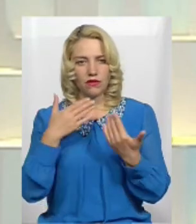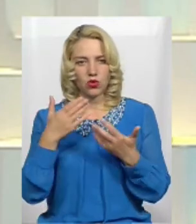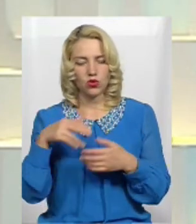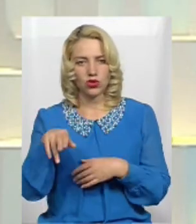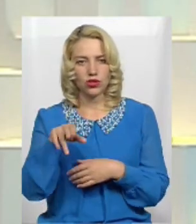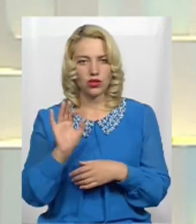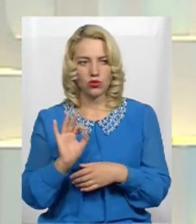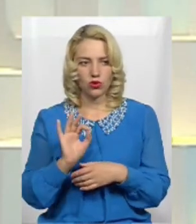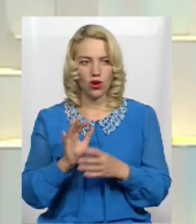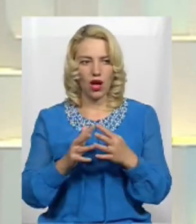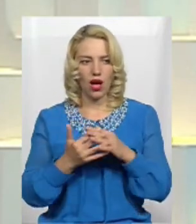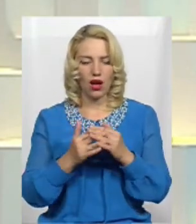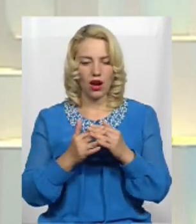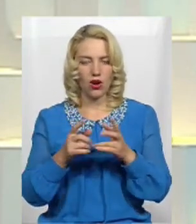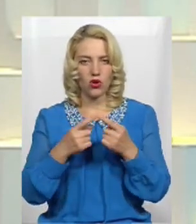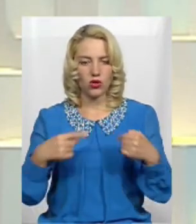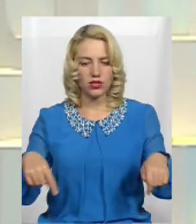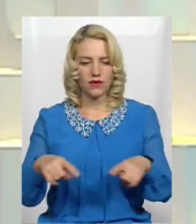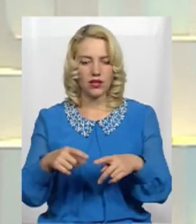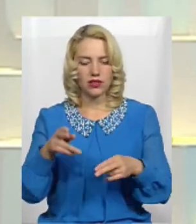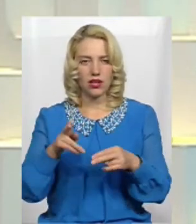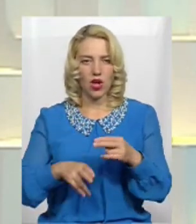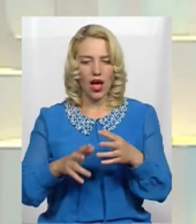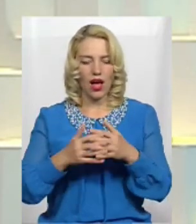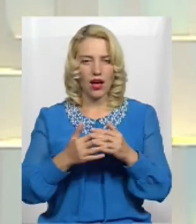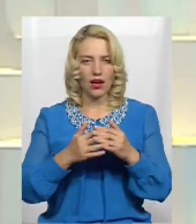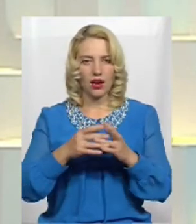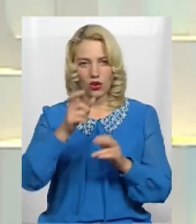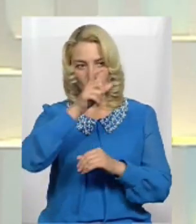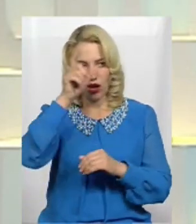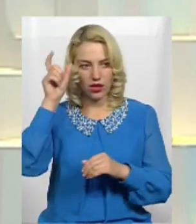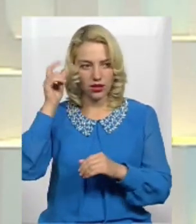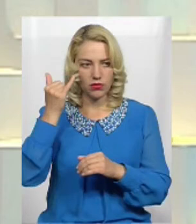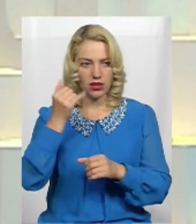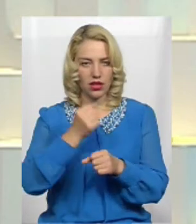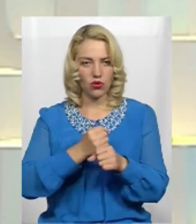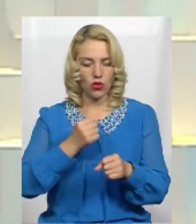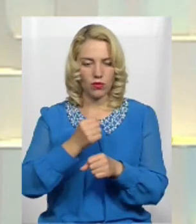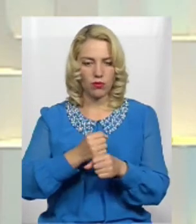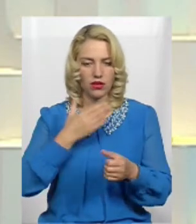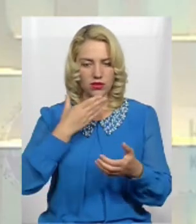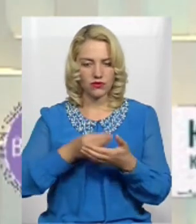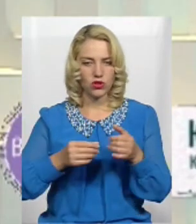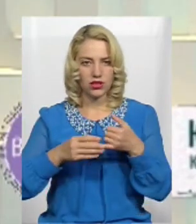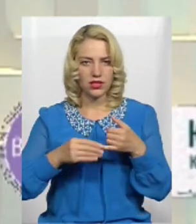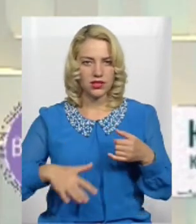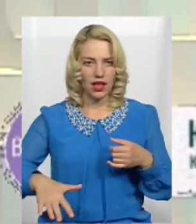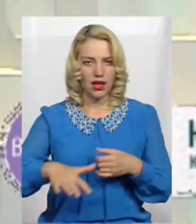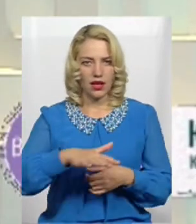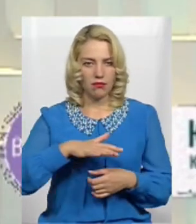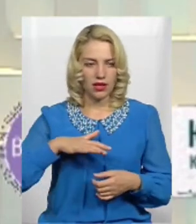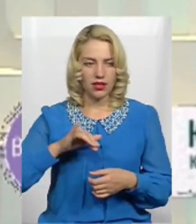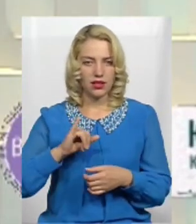відношення до аграрної сфери, закінчував аграрну академію, зараз також обробляю свої земельні ділянки,